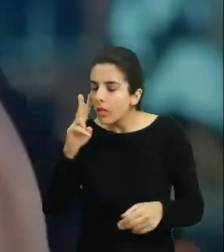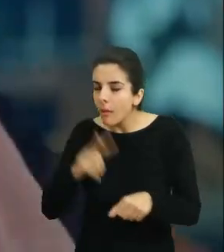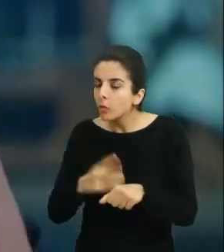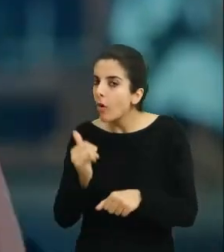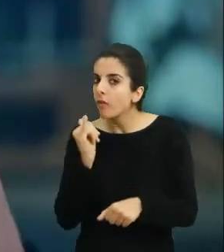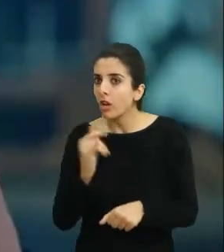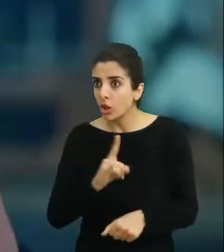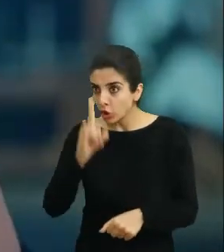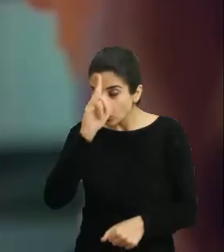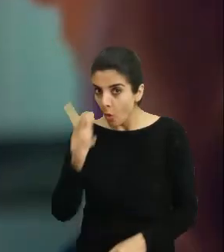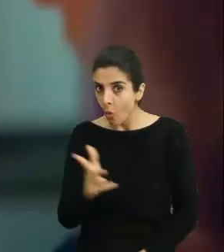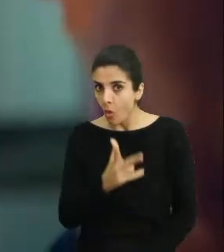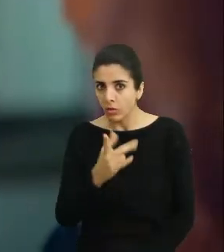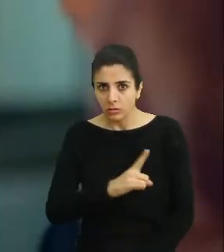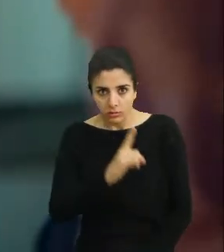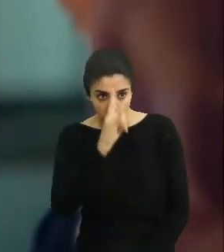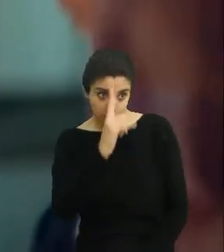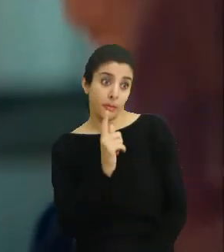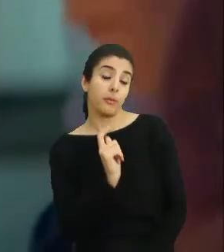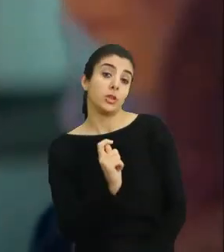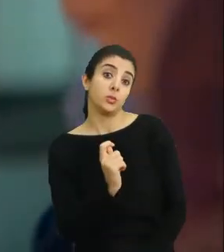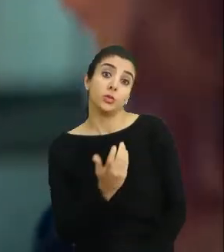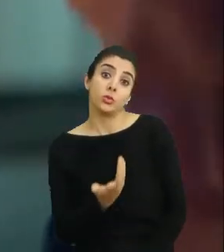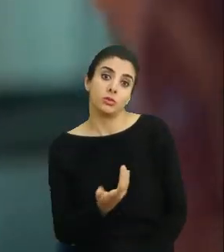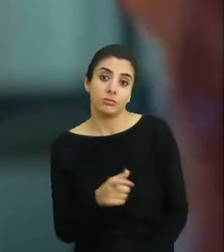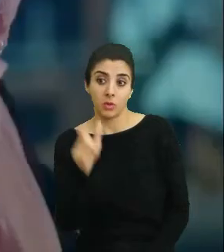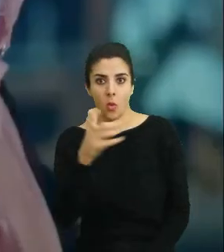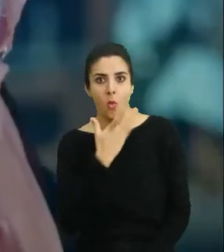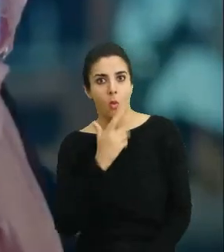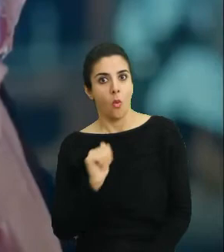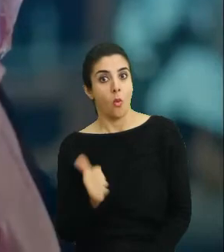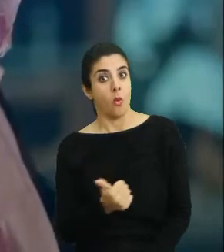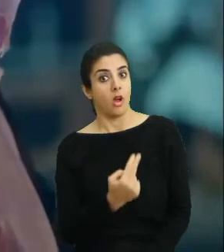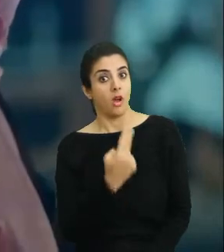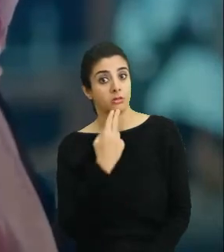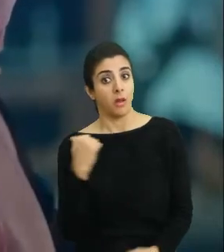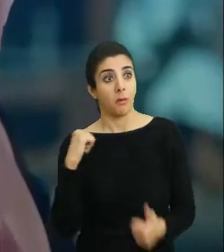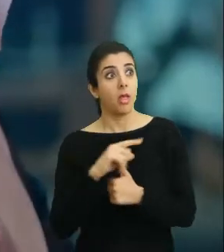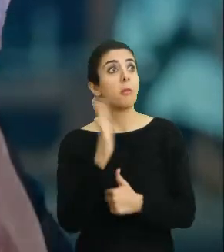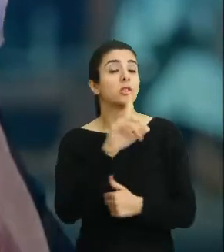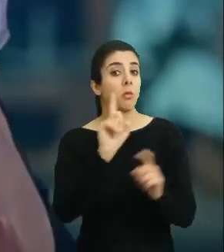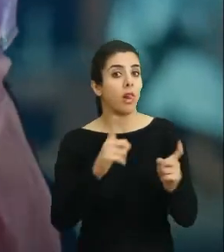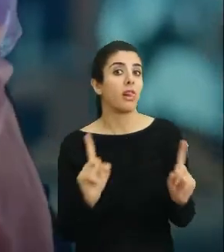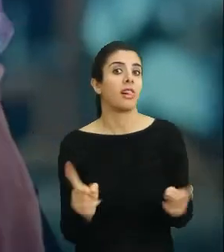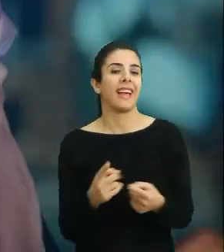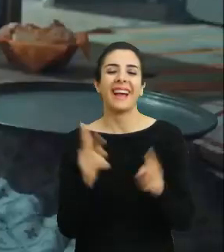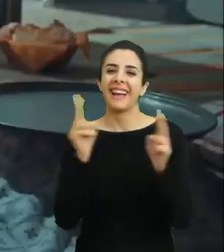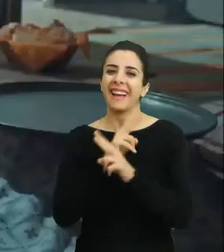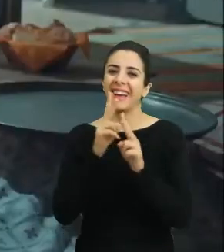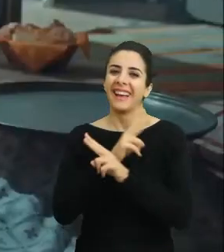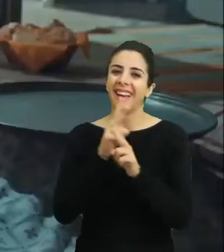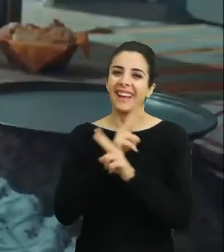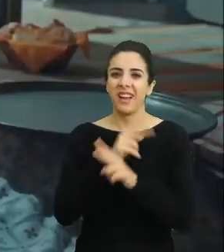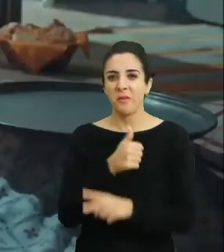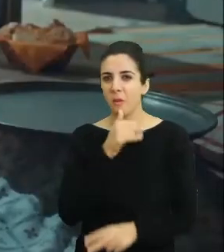doğurar. Kıskanç adamın tekidir. Kıskanacak tabii Keşba. Senin gibi güzel bey kızını bir daha nerede bulsun kız?